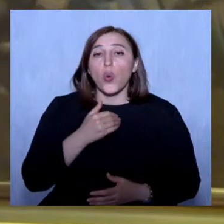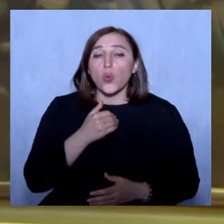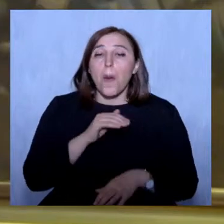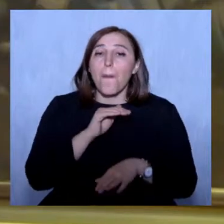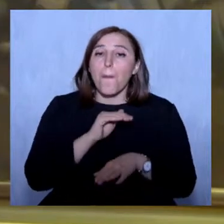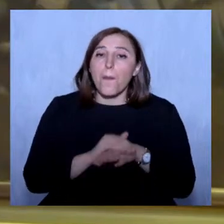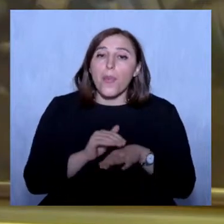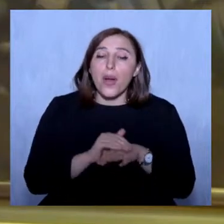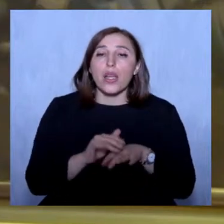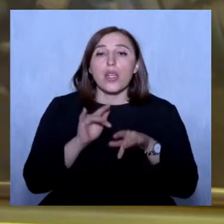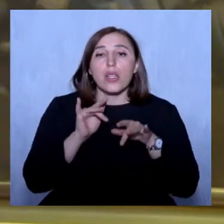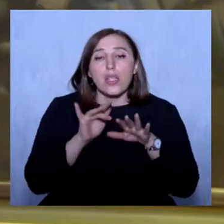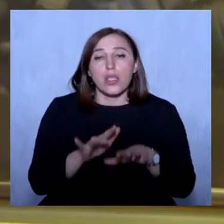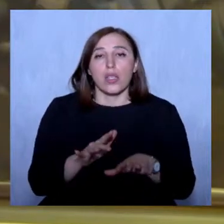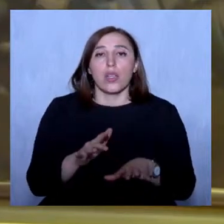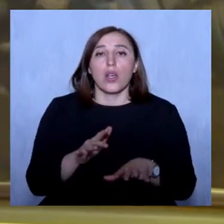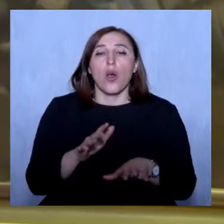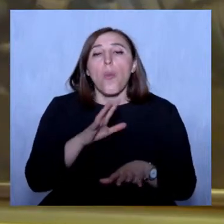բարիդրայցիական